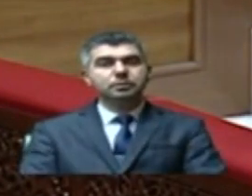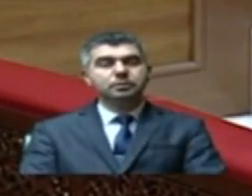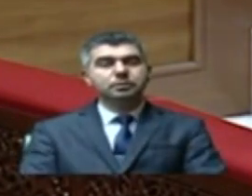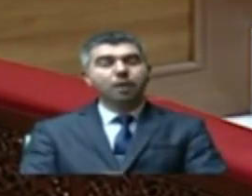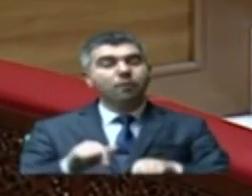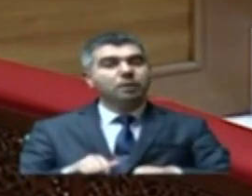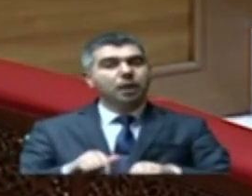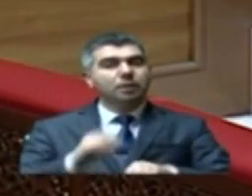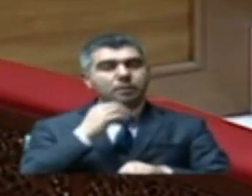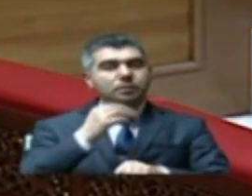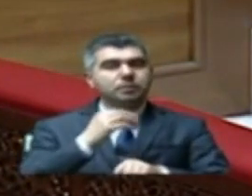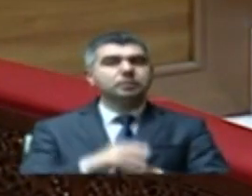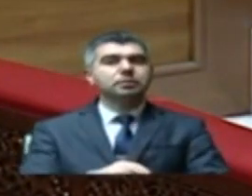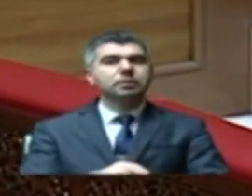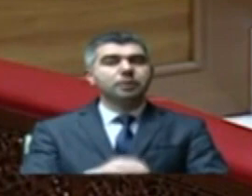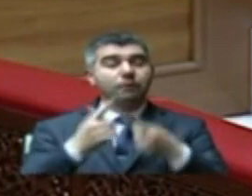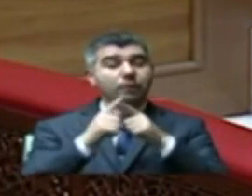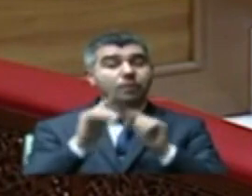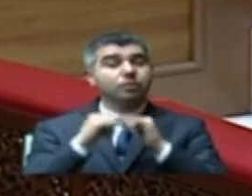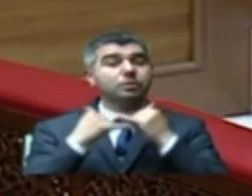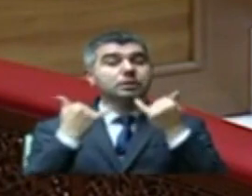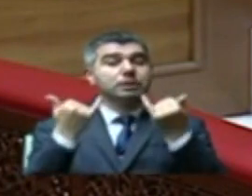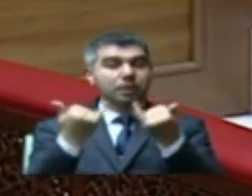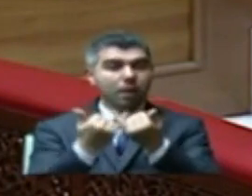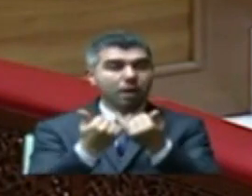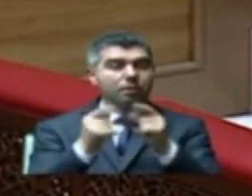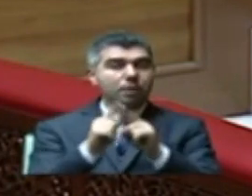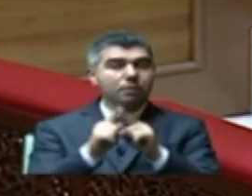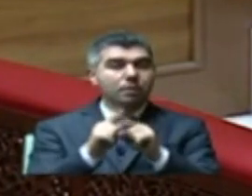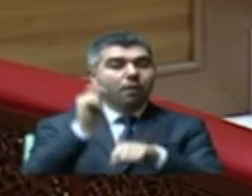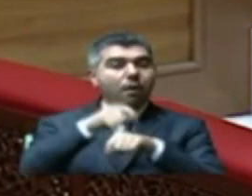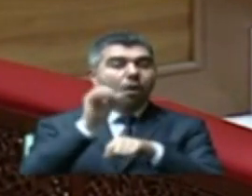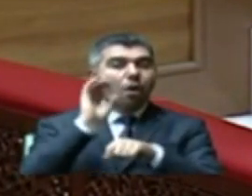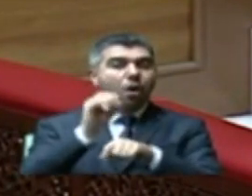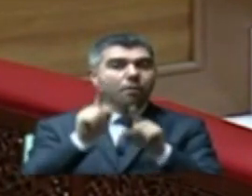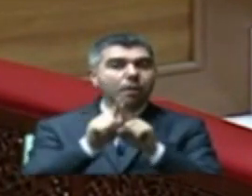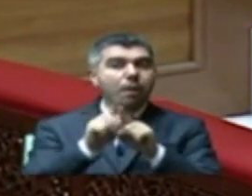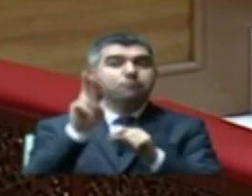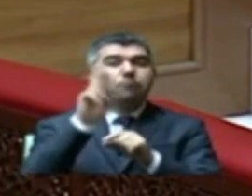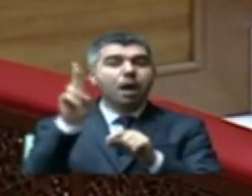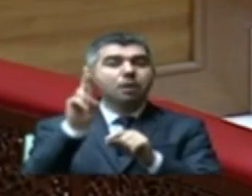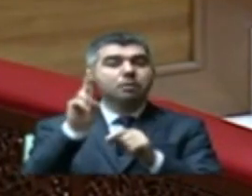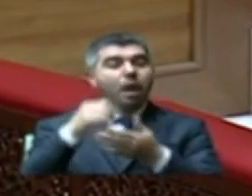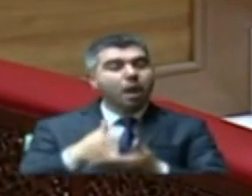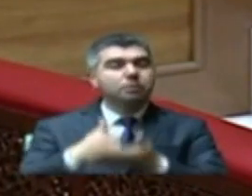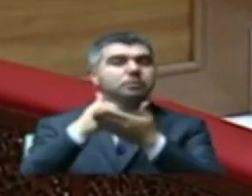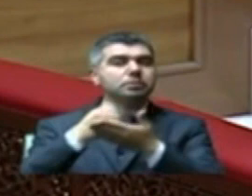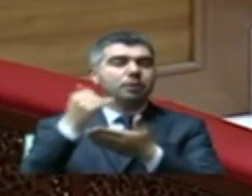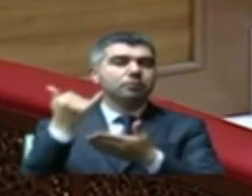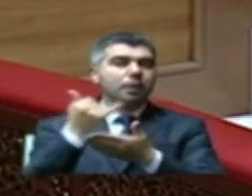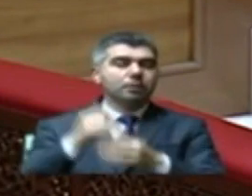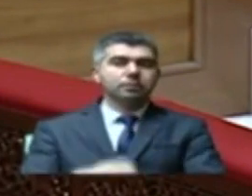وزارتكم المحترمة تنظيم مناظرة وطنية حول الصناعة التقليدية تحت الرعاية السامية لصاحب الجلالة الملك الحسن الثاني نصره